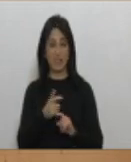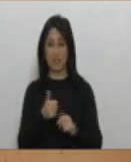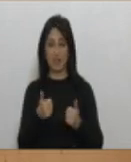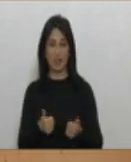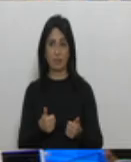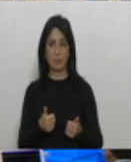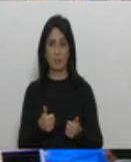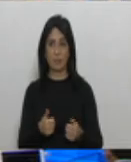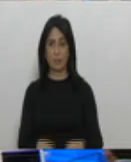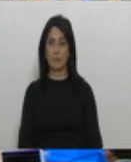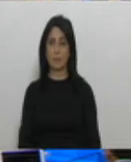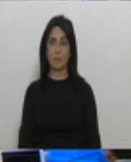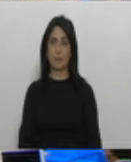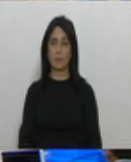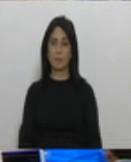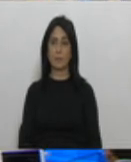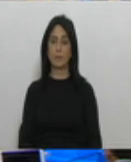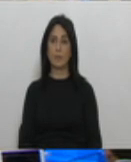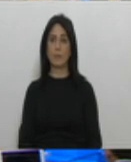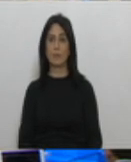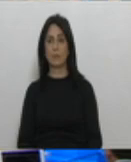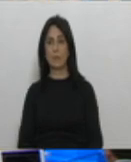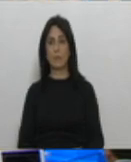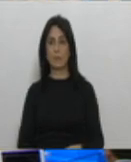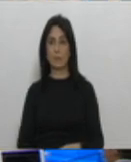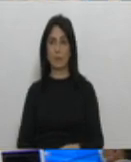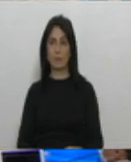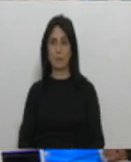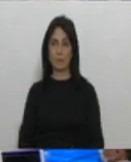კარგად.